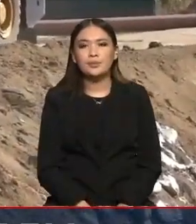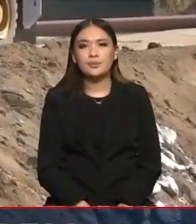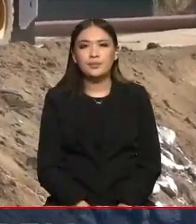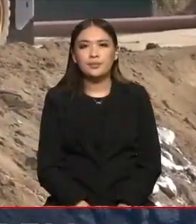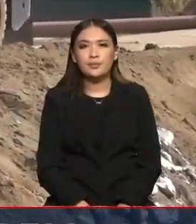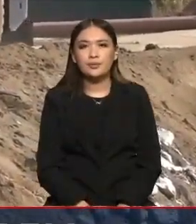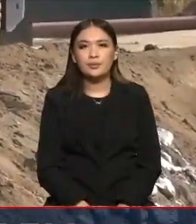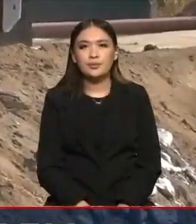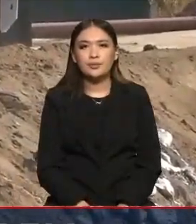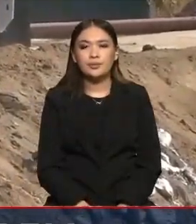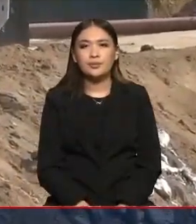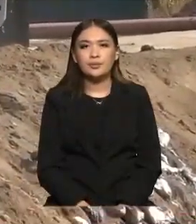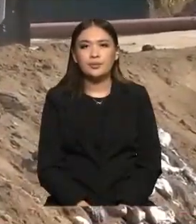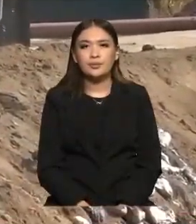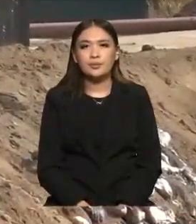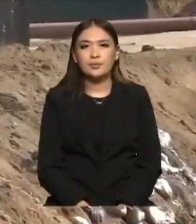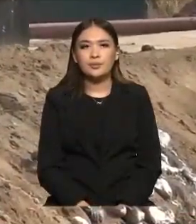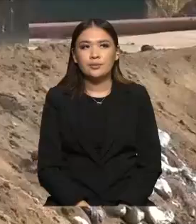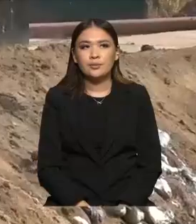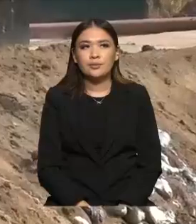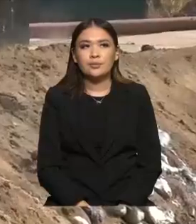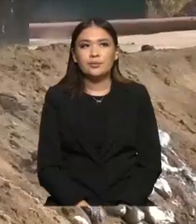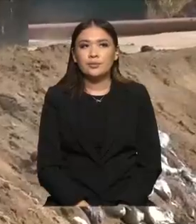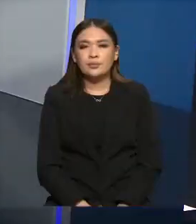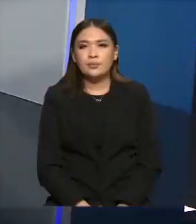Ерлан Кәрібай, Жібек жолы.